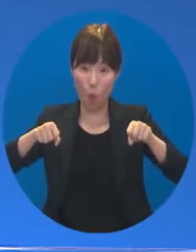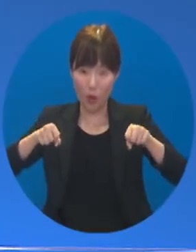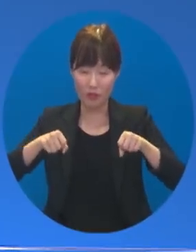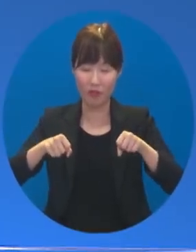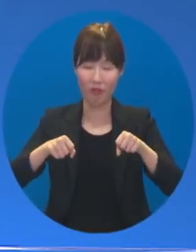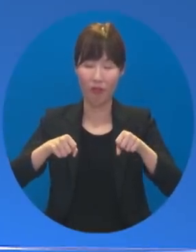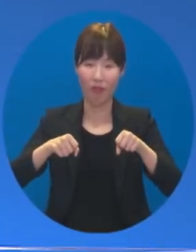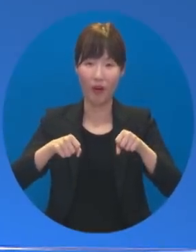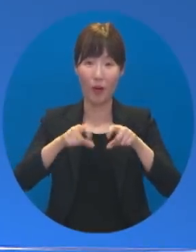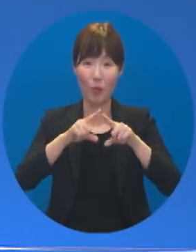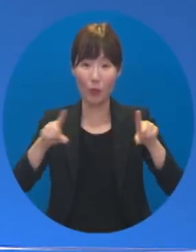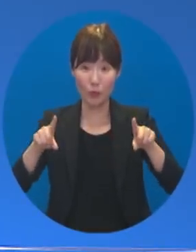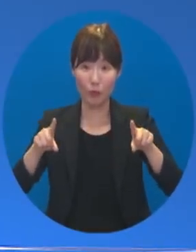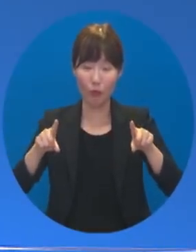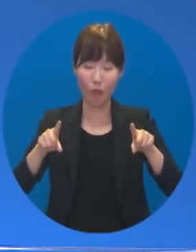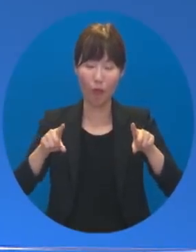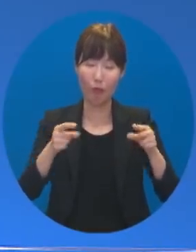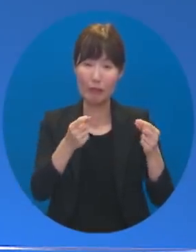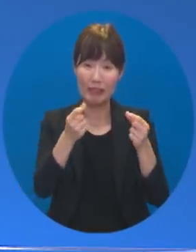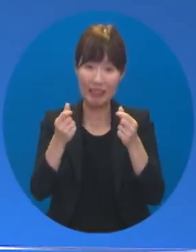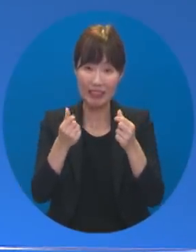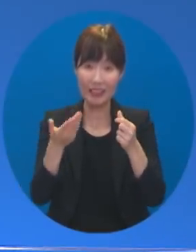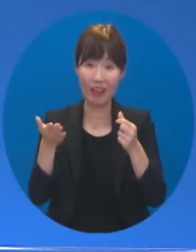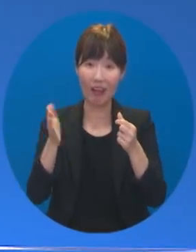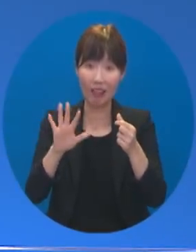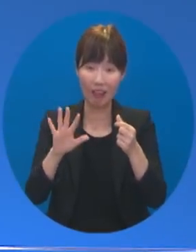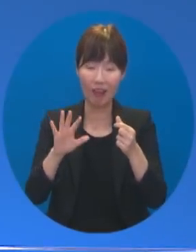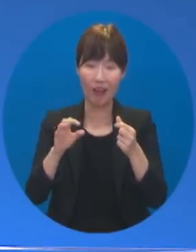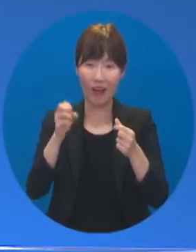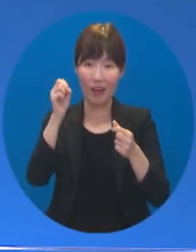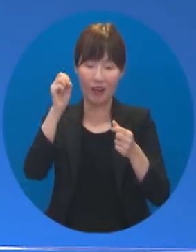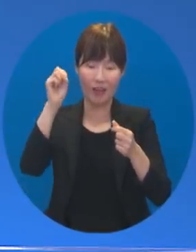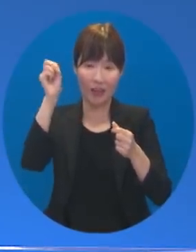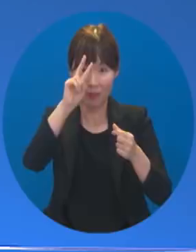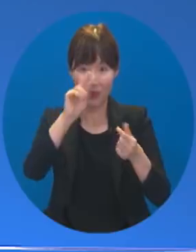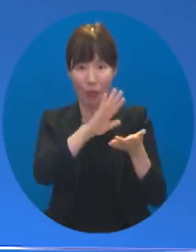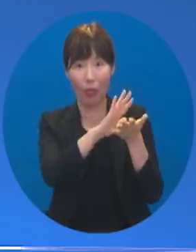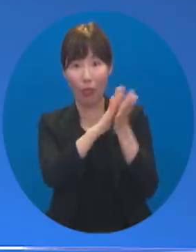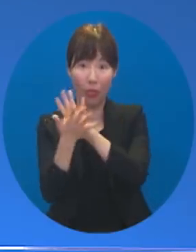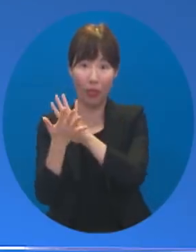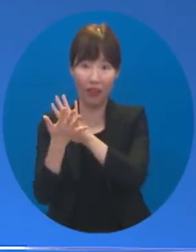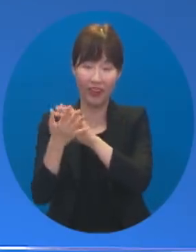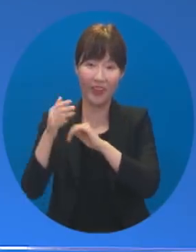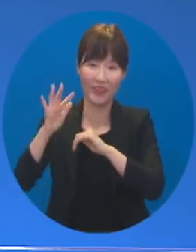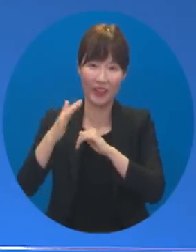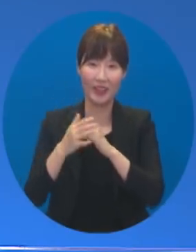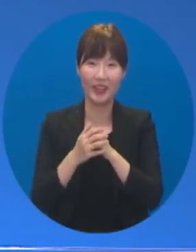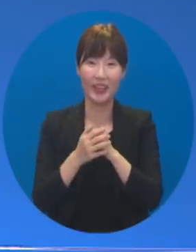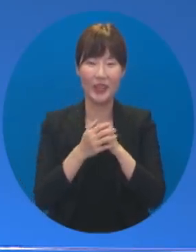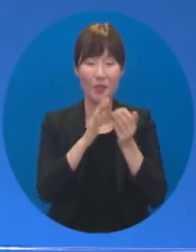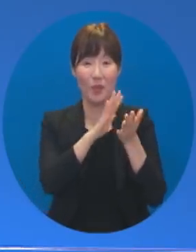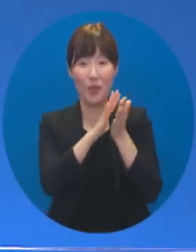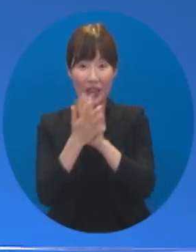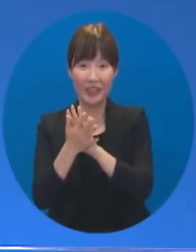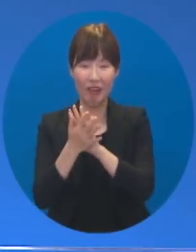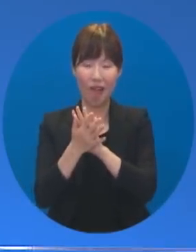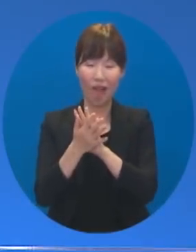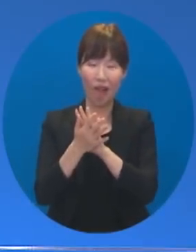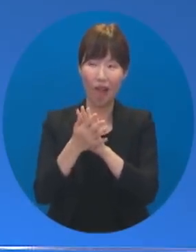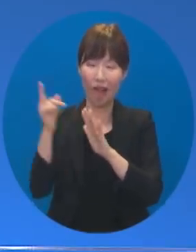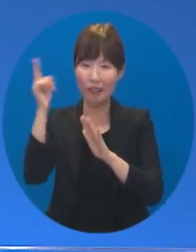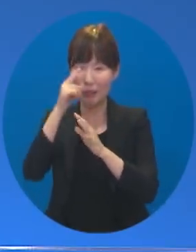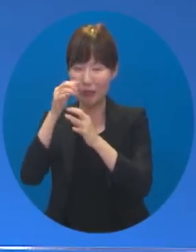가다가 변신을 하죠. 근데 참 저를 그 보면서도 이해가 안 가는 게 변신 시간이 굉장히 긴데 악당은 뭘 하고